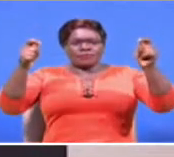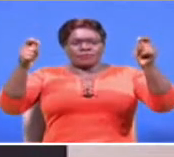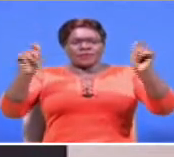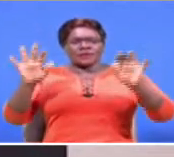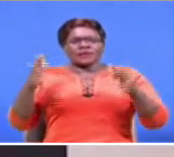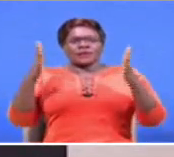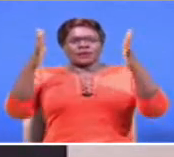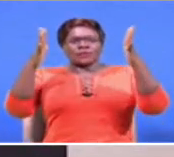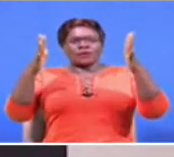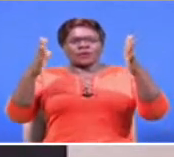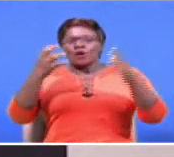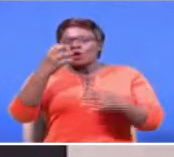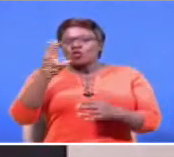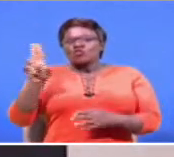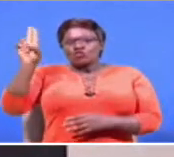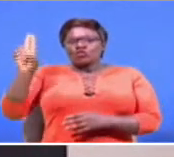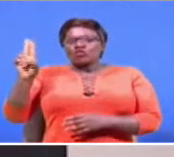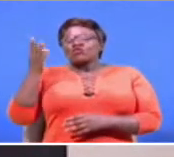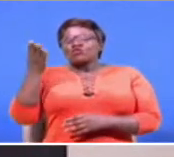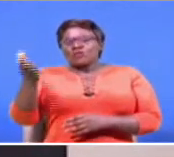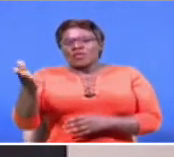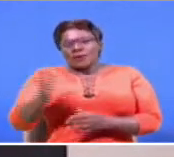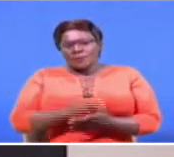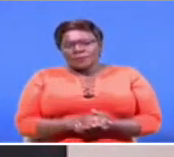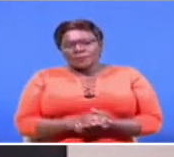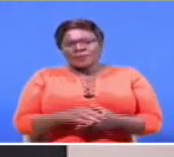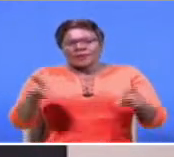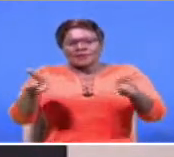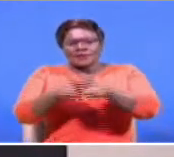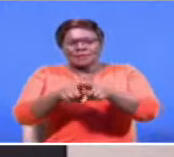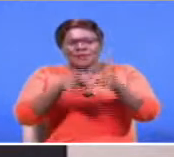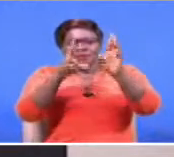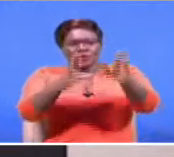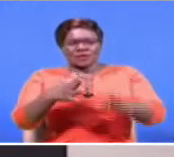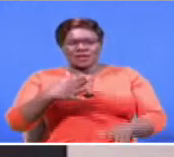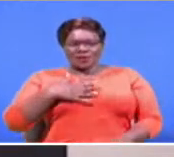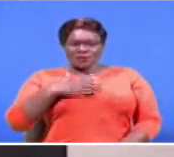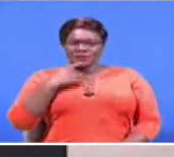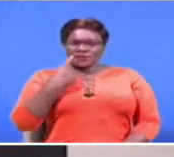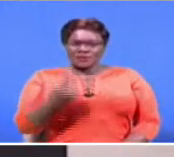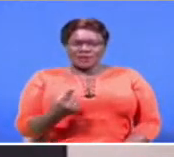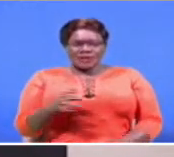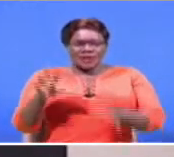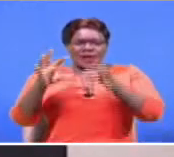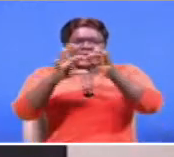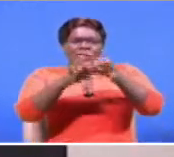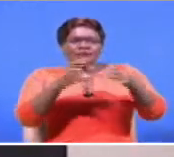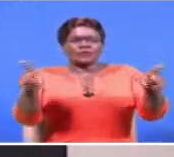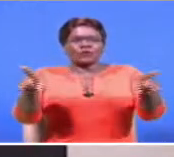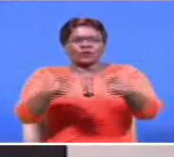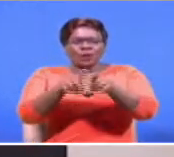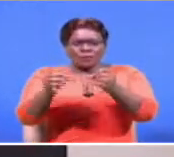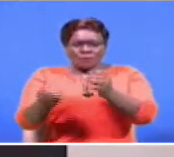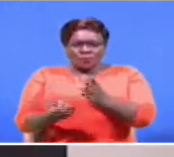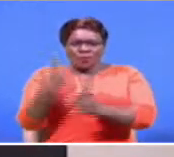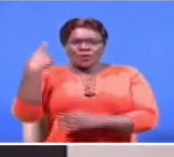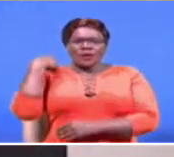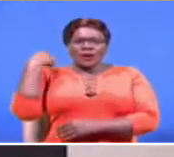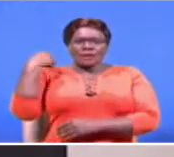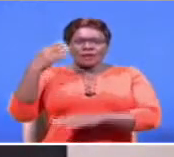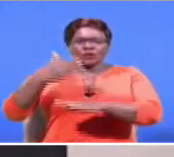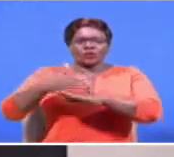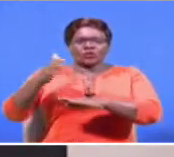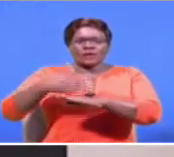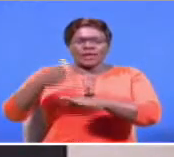hafla ambayo ilihudhuriwa na Rais Mtaafu Uhuru Kenyatta. Na kama anavyoarifu Daniel Karioki, Azimio pia wamezindua nambari ya